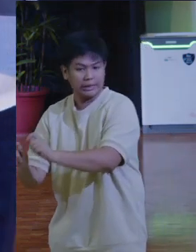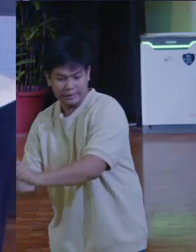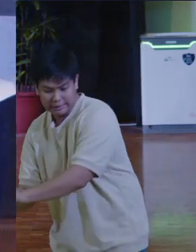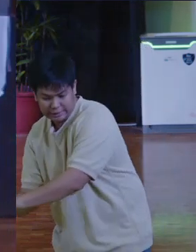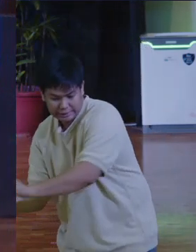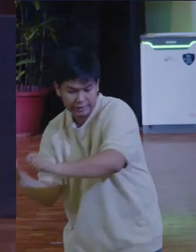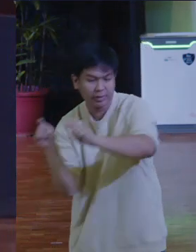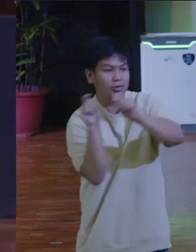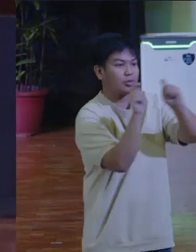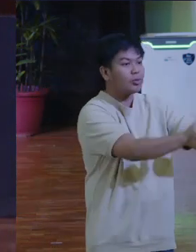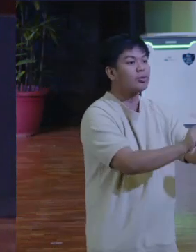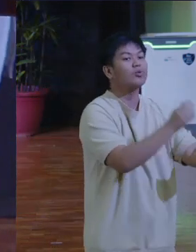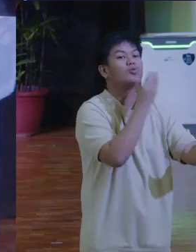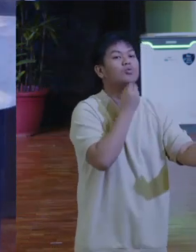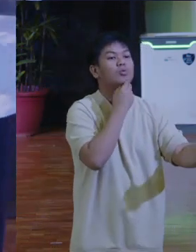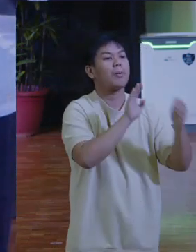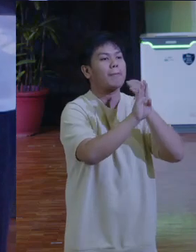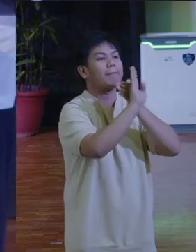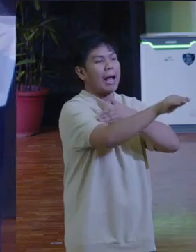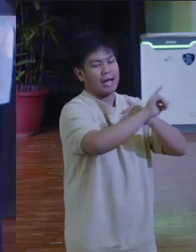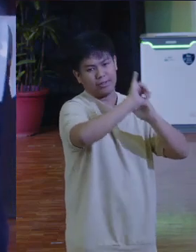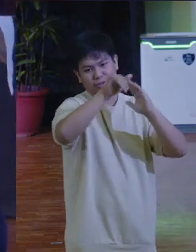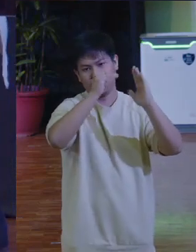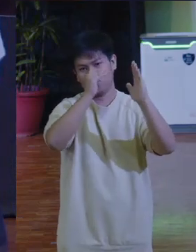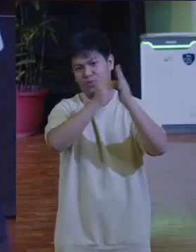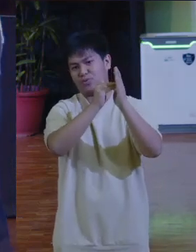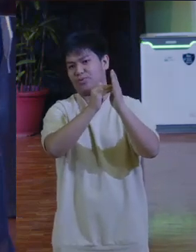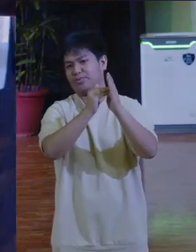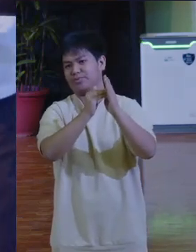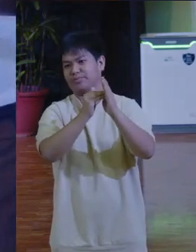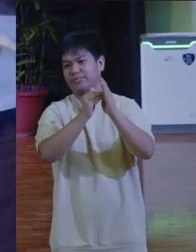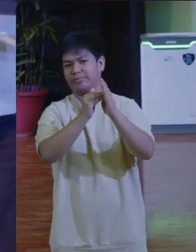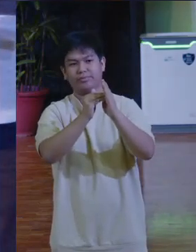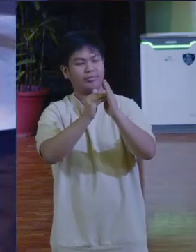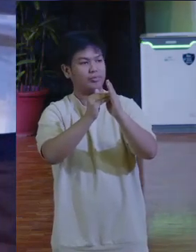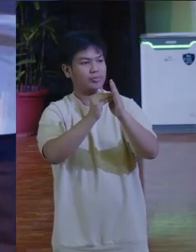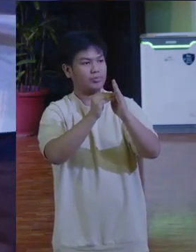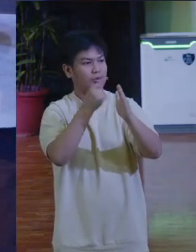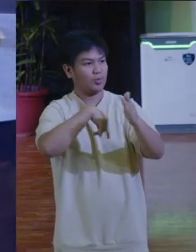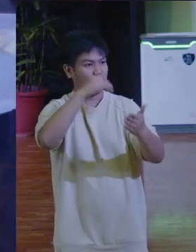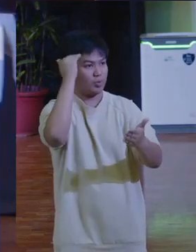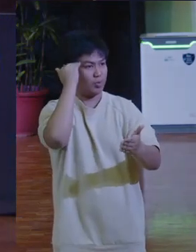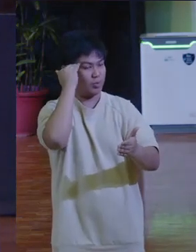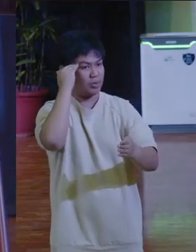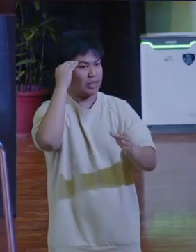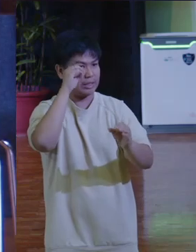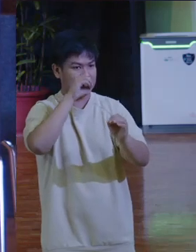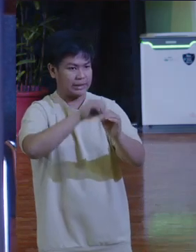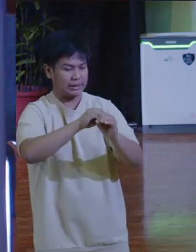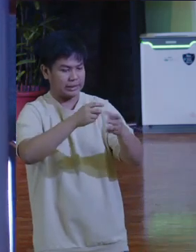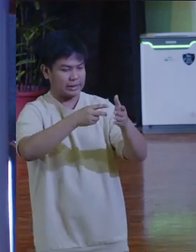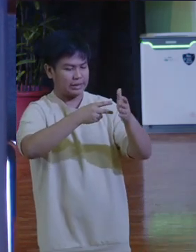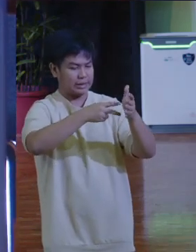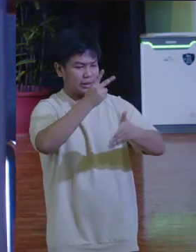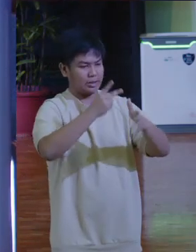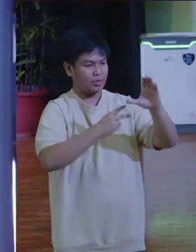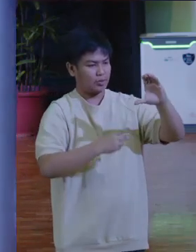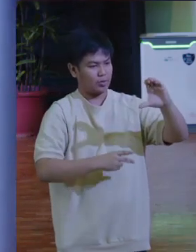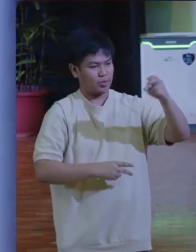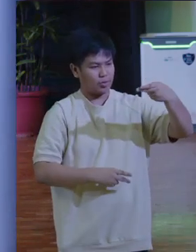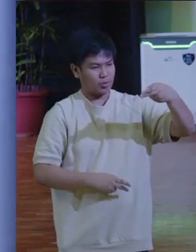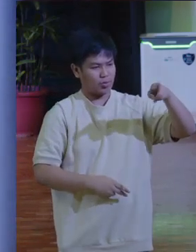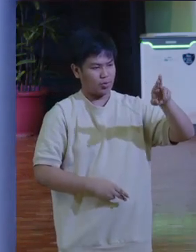ang exiled people sa Jerusalem. Ang kwento pong yan, makikita natin sa 2 Chronicles, sa